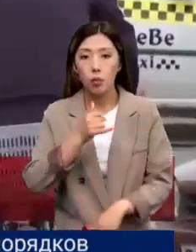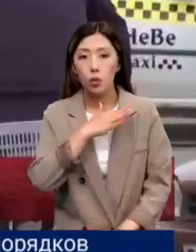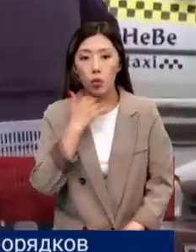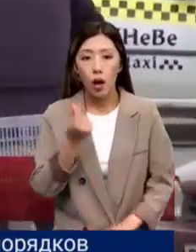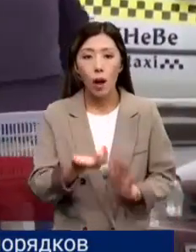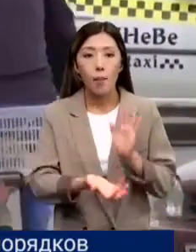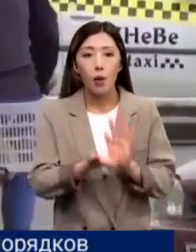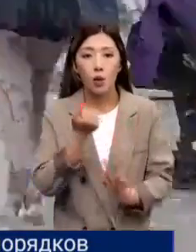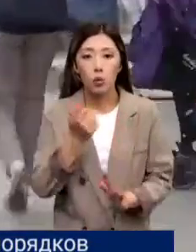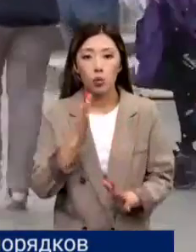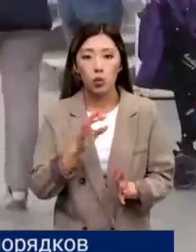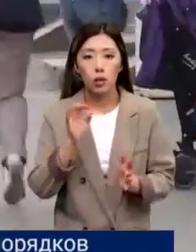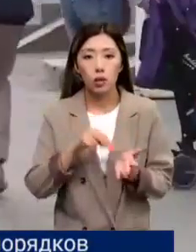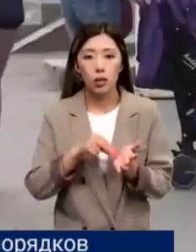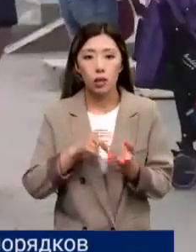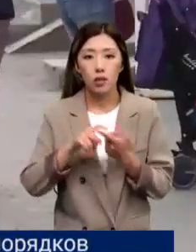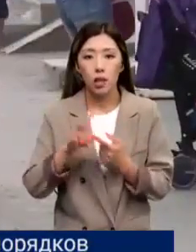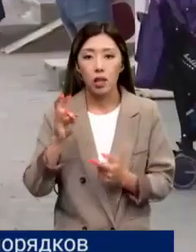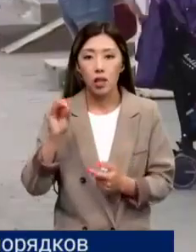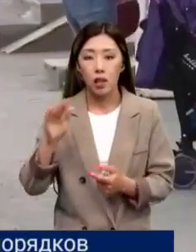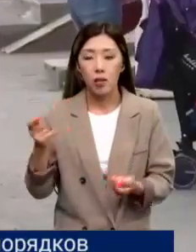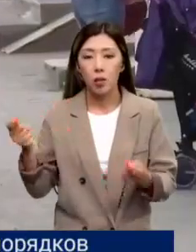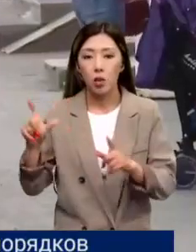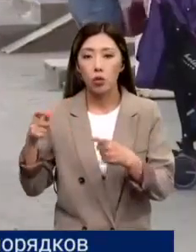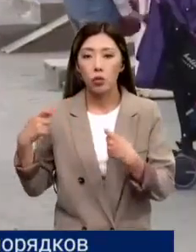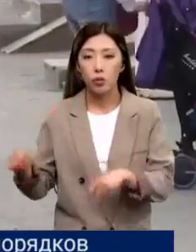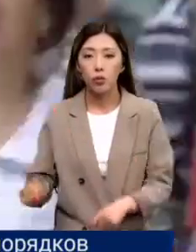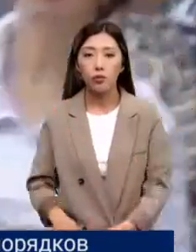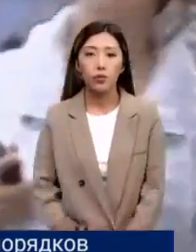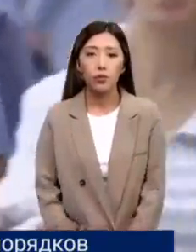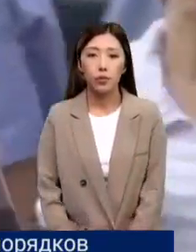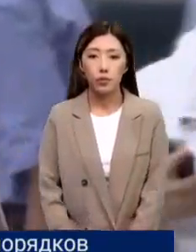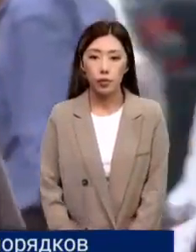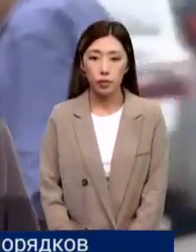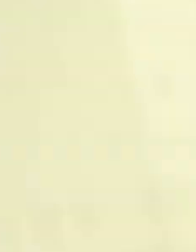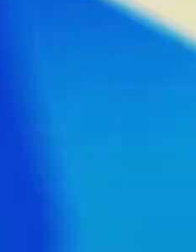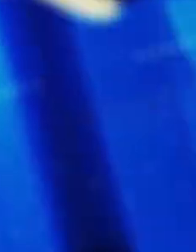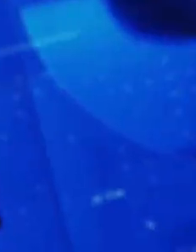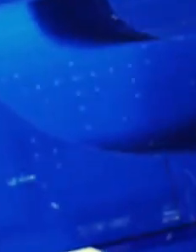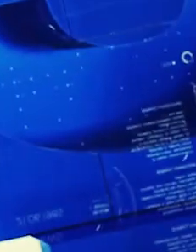исключительно при высокой цене на нефть. Амина Абдрахманова, Нурбол Сазабеков, Атамикен Бизнес.